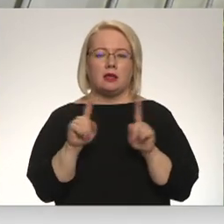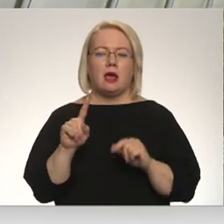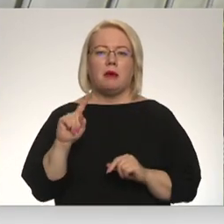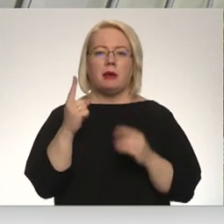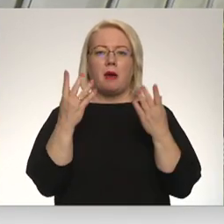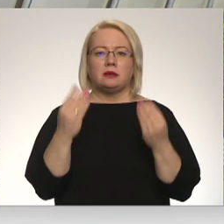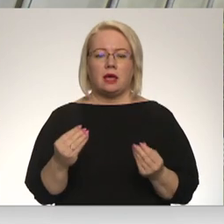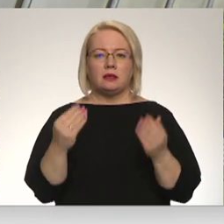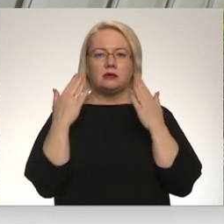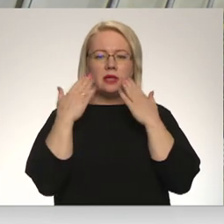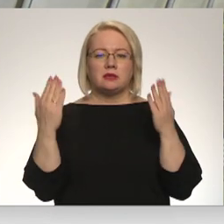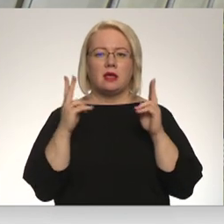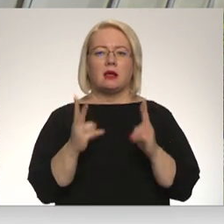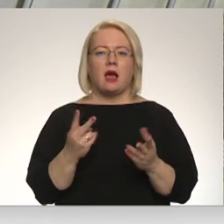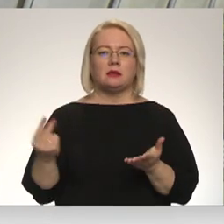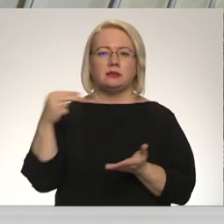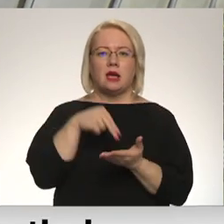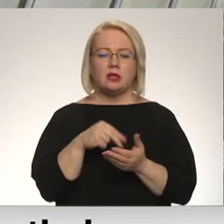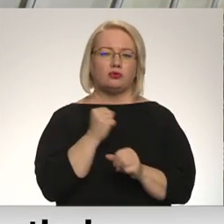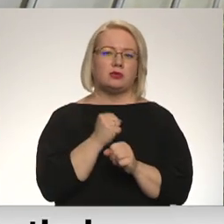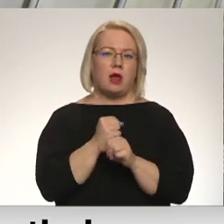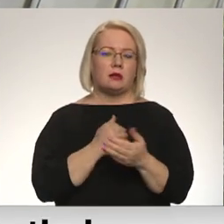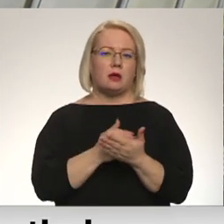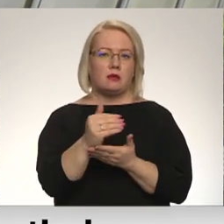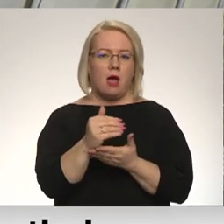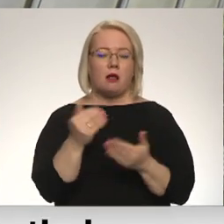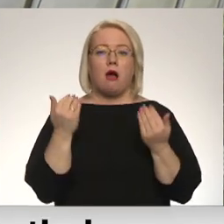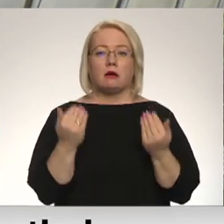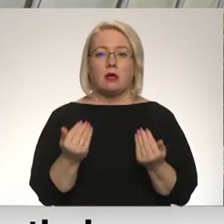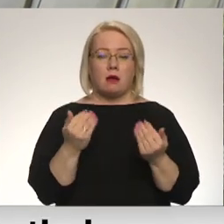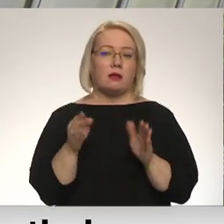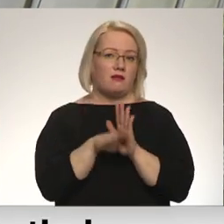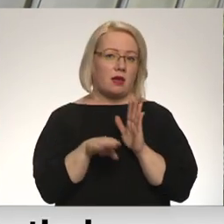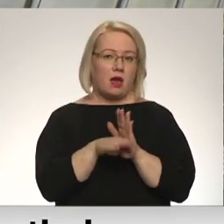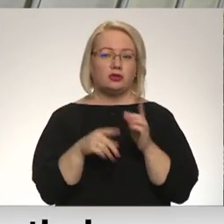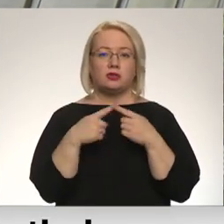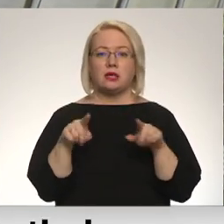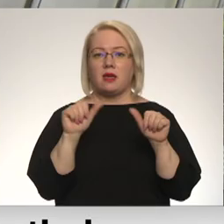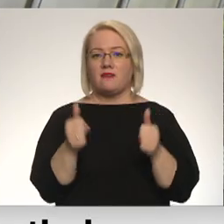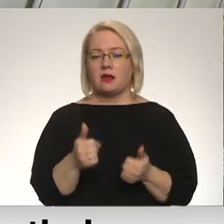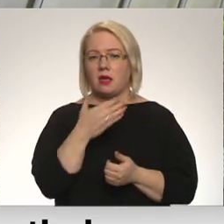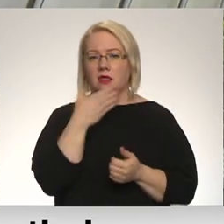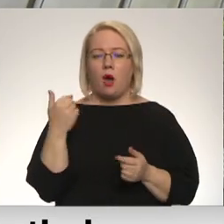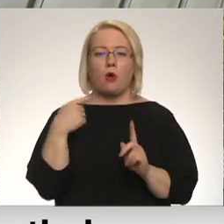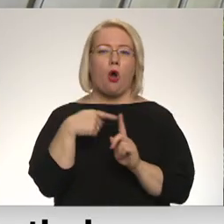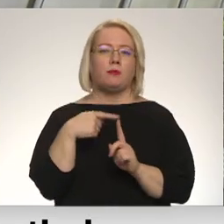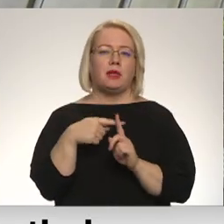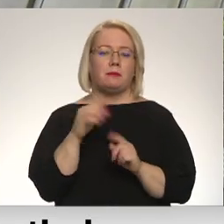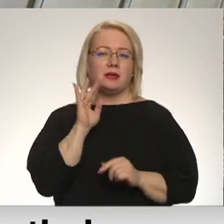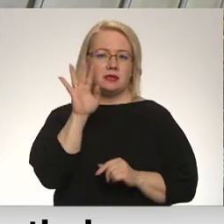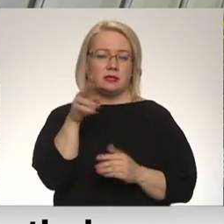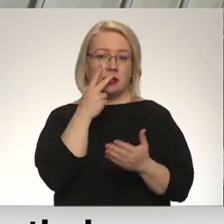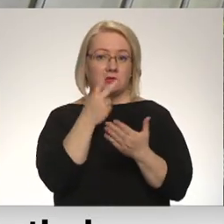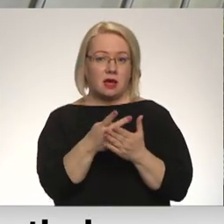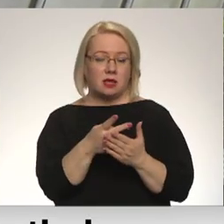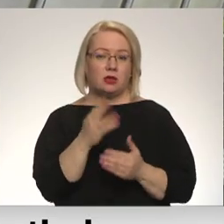ka tu nezini, kā celties augšā, kā strādāt tālāk. A tagad jau vienkārši tev citu variantu nav, kā optimistiski skatīties uz to visu